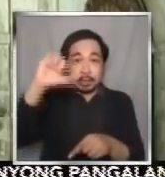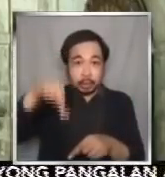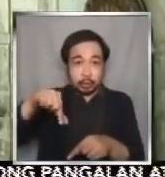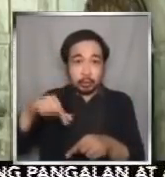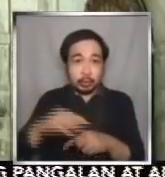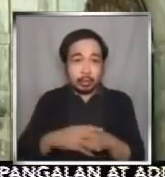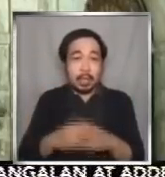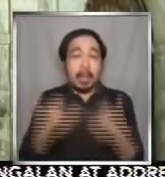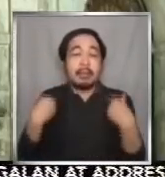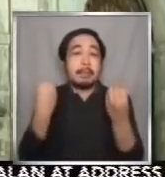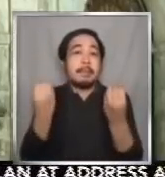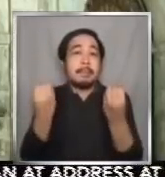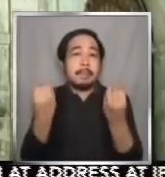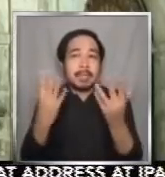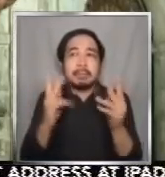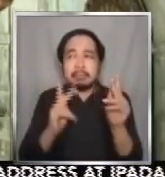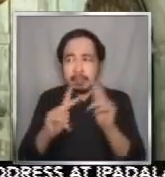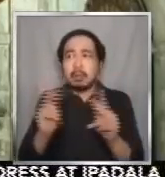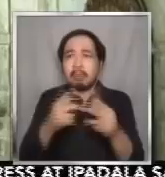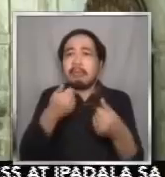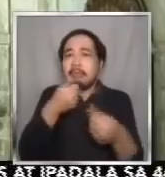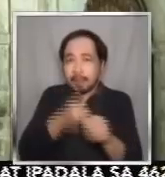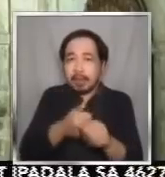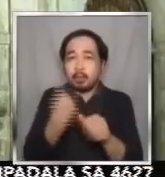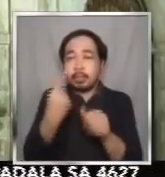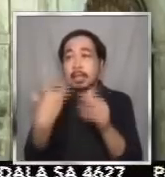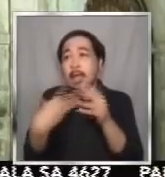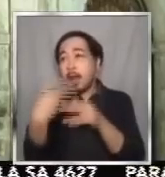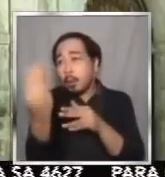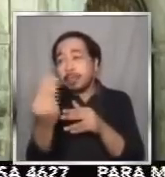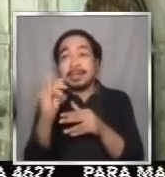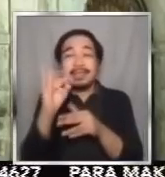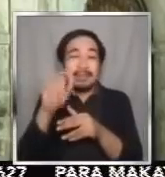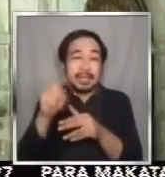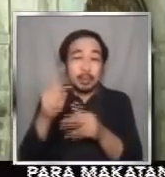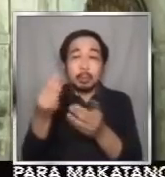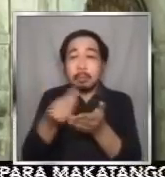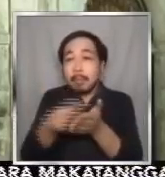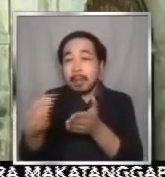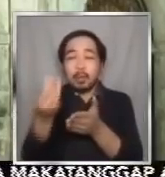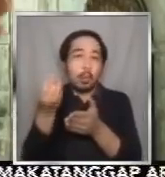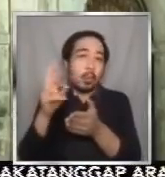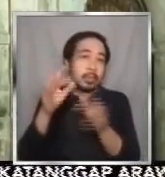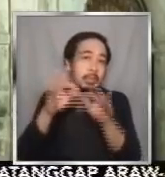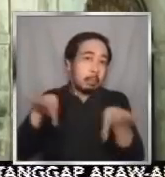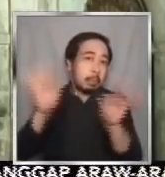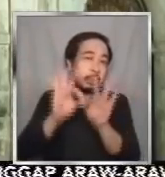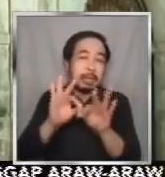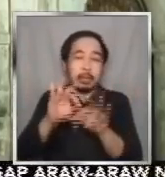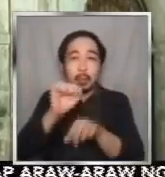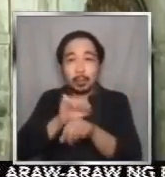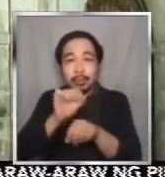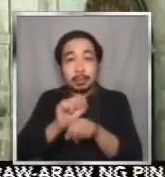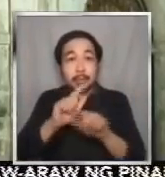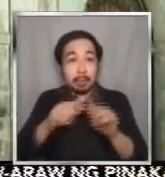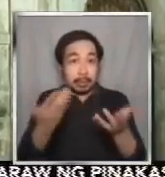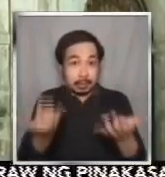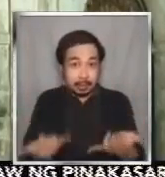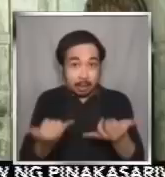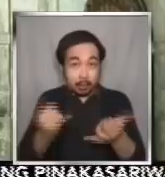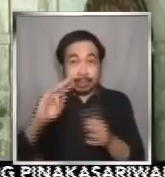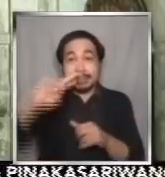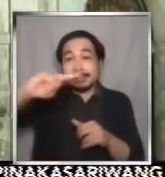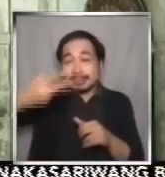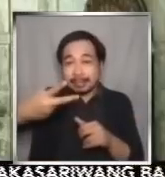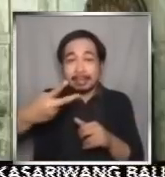sumunod at lumalabas lamang kapag bibili ng mga essential goods at may mga importanteng gagawin. Pero dito sa ikalawang pagpapatupad ng